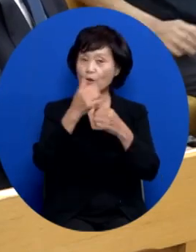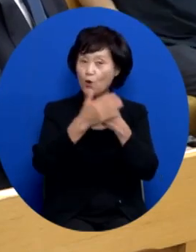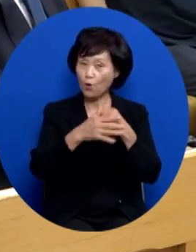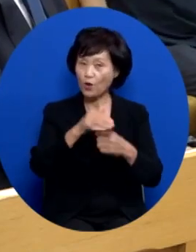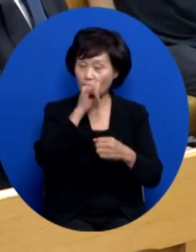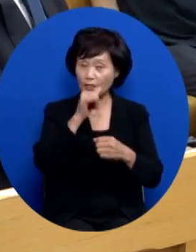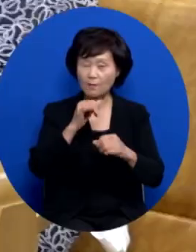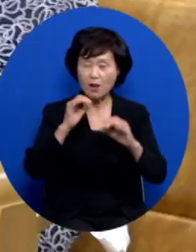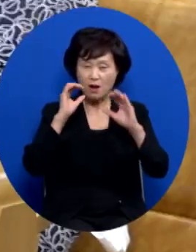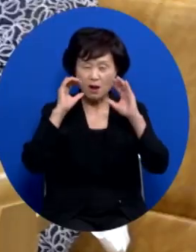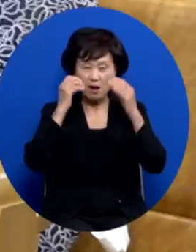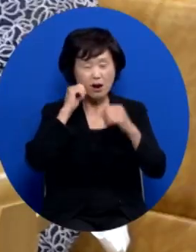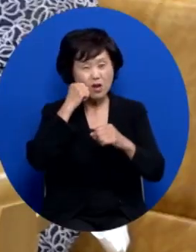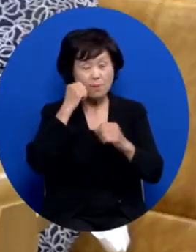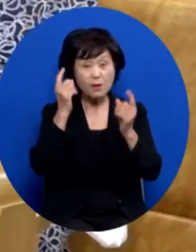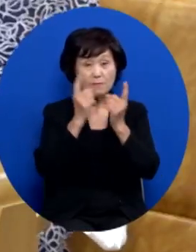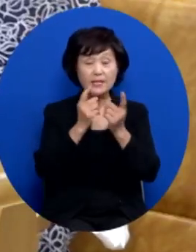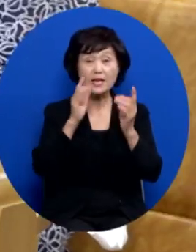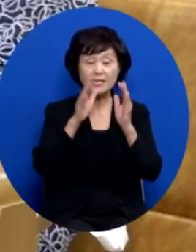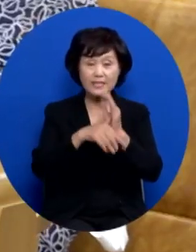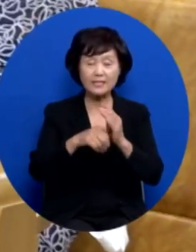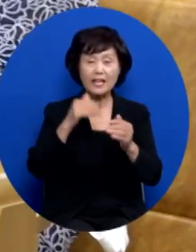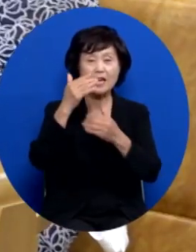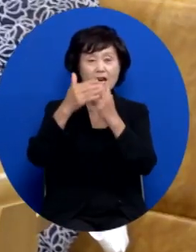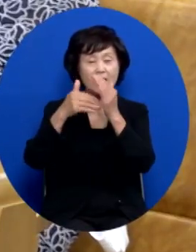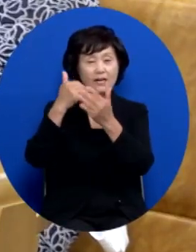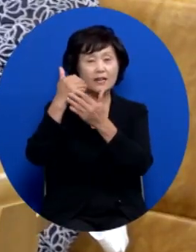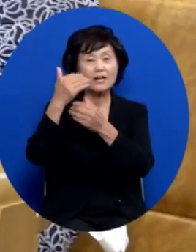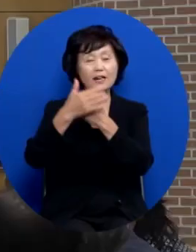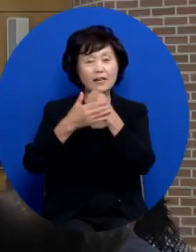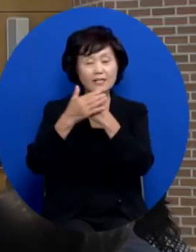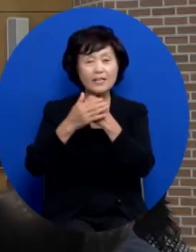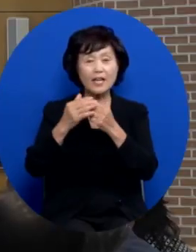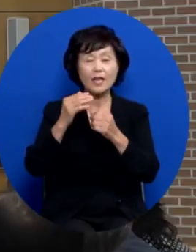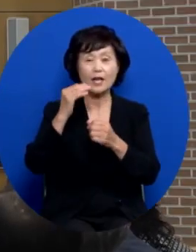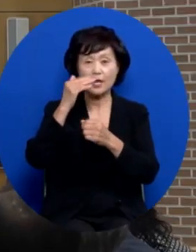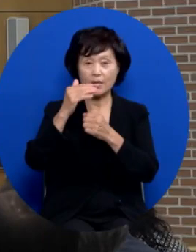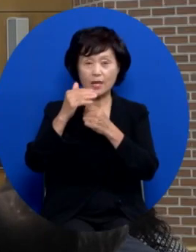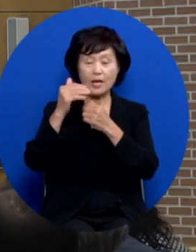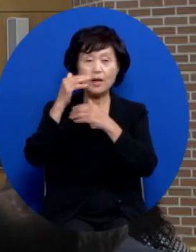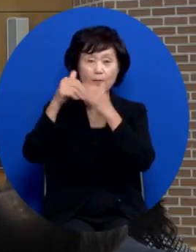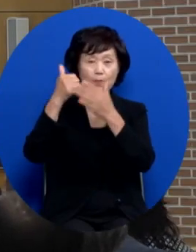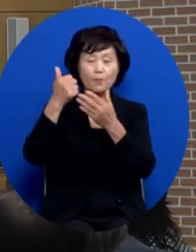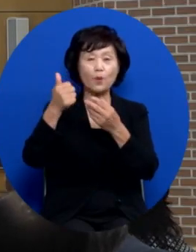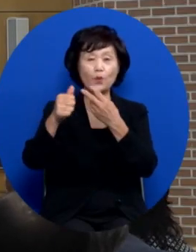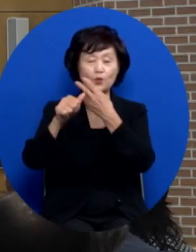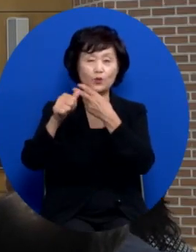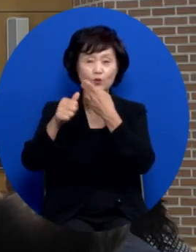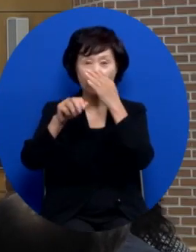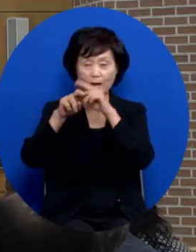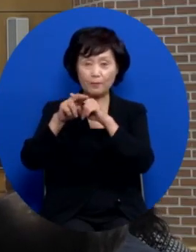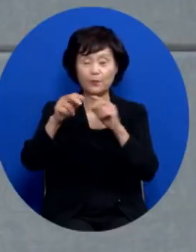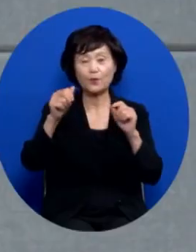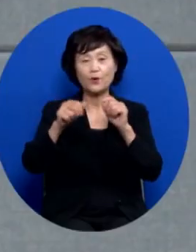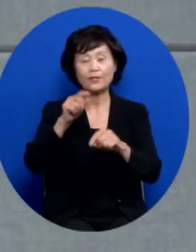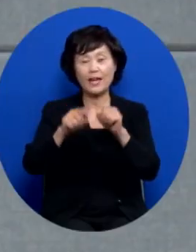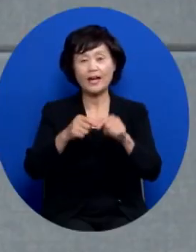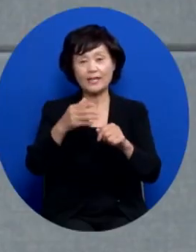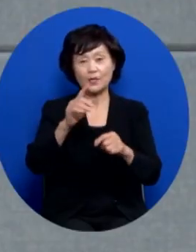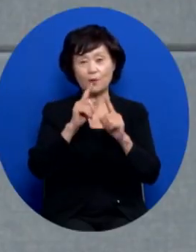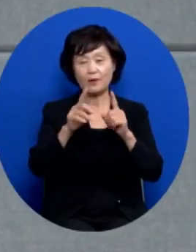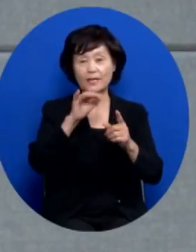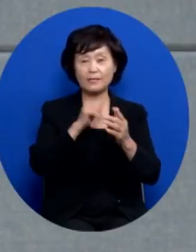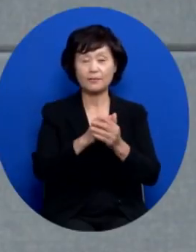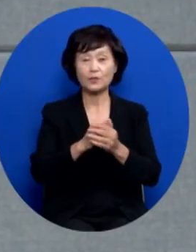세상의 기웃거리지 말고 은혜의 보자 앞으로 나아가자고 강조했습니다 한편 정동교회는 성경적